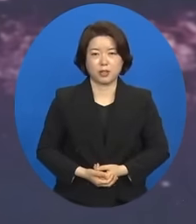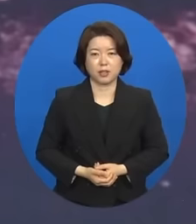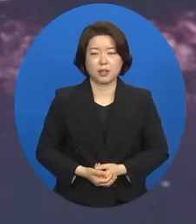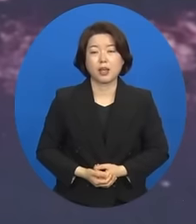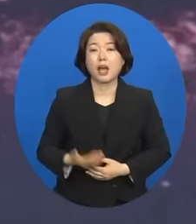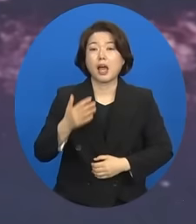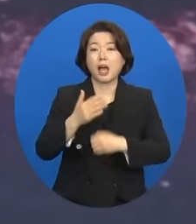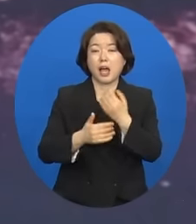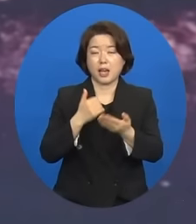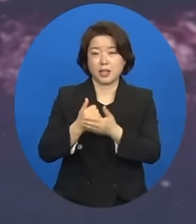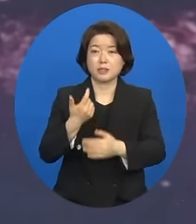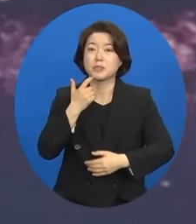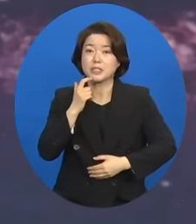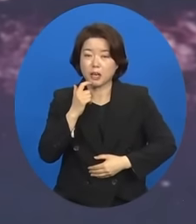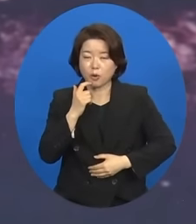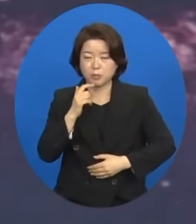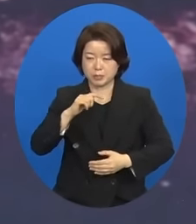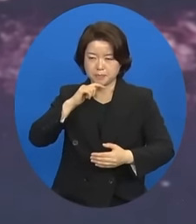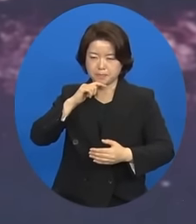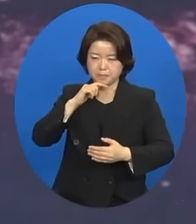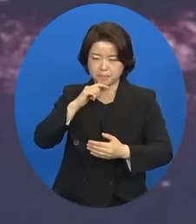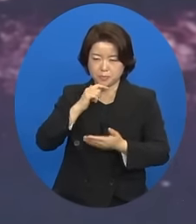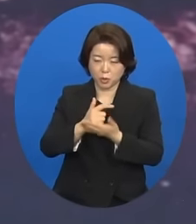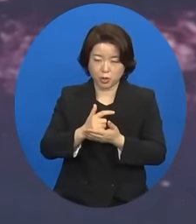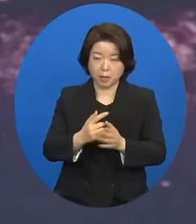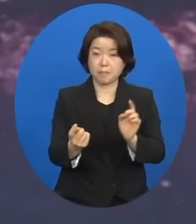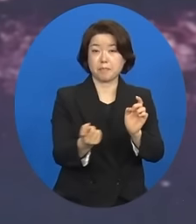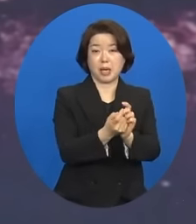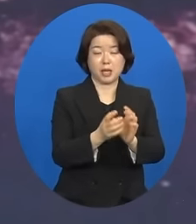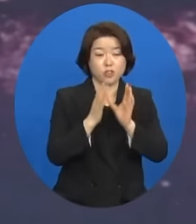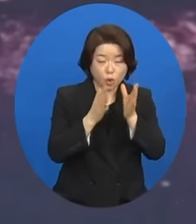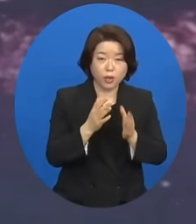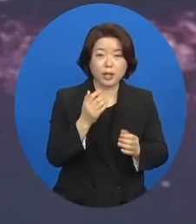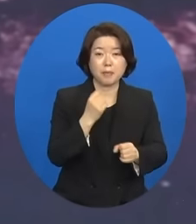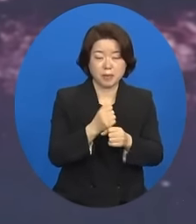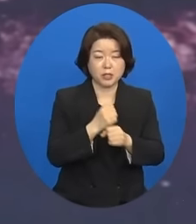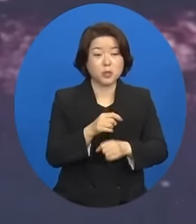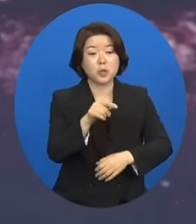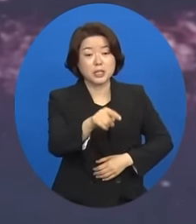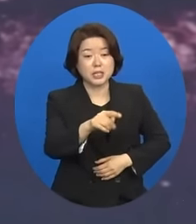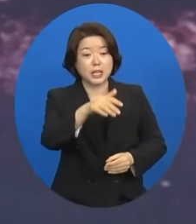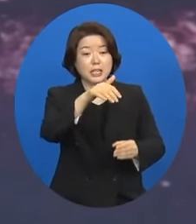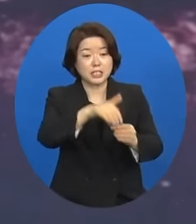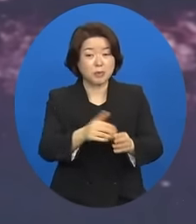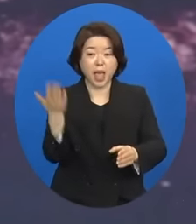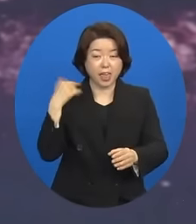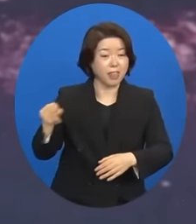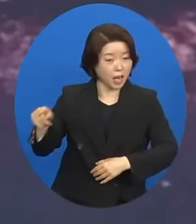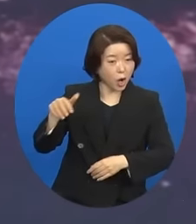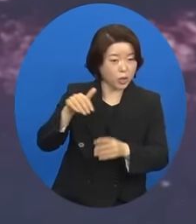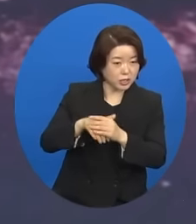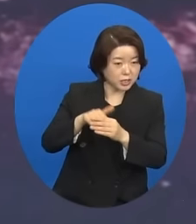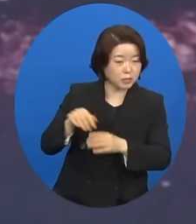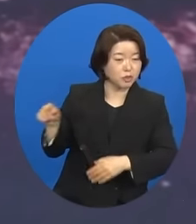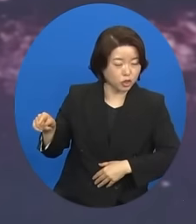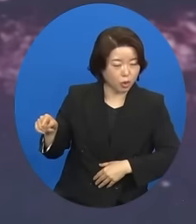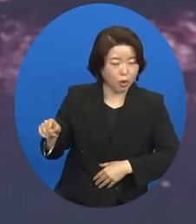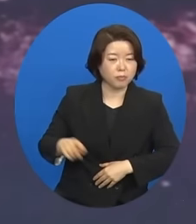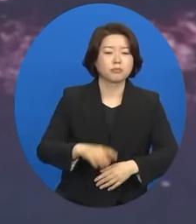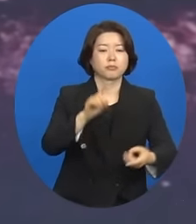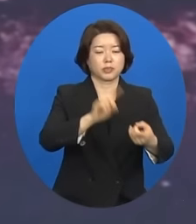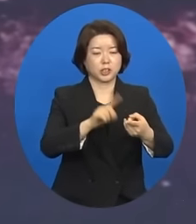하나님은 야곱이 속임수를 당하게함으로써 아 네가 지금 심은 것 속임수라는 심은 것을 그대로